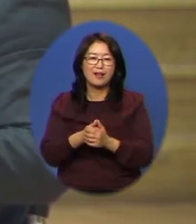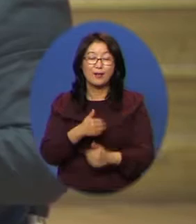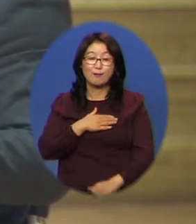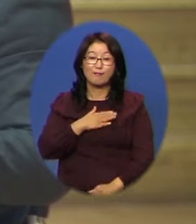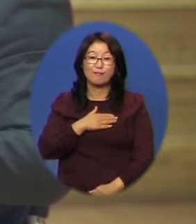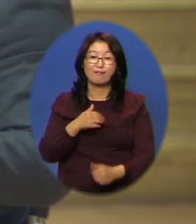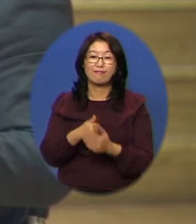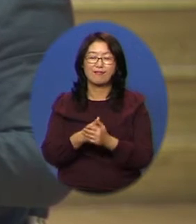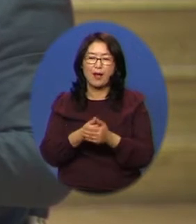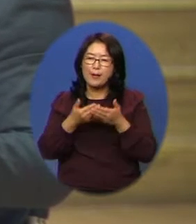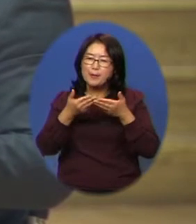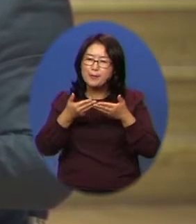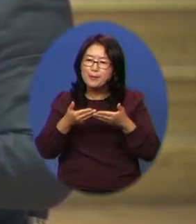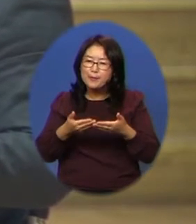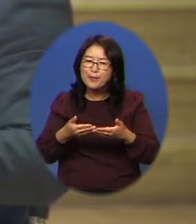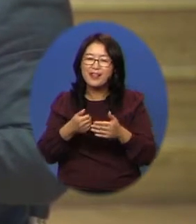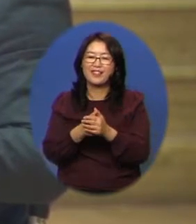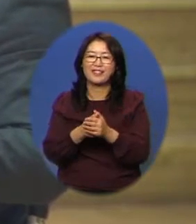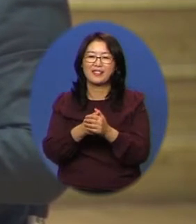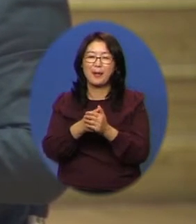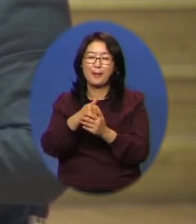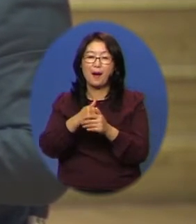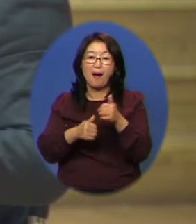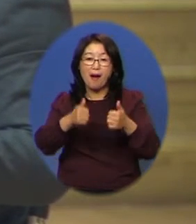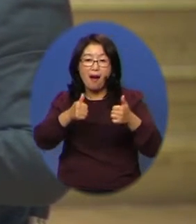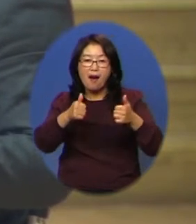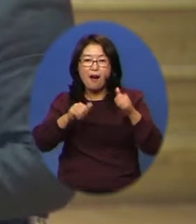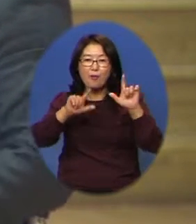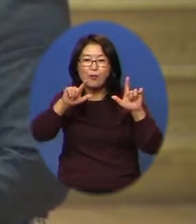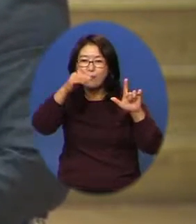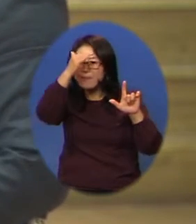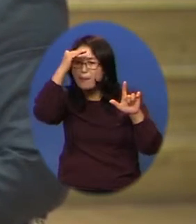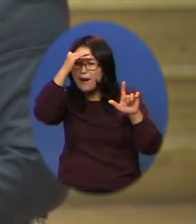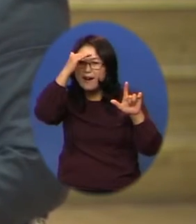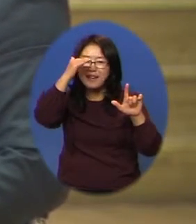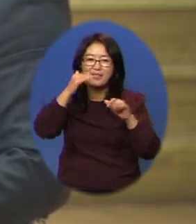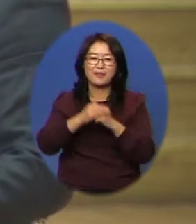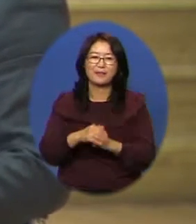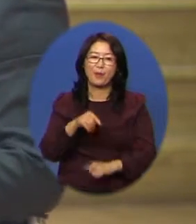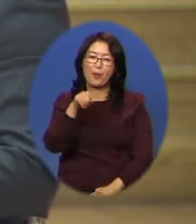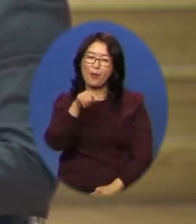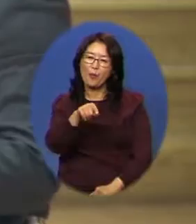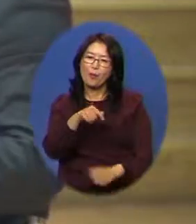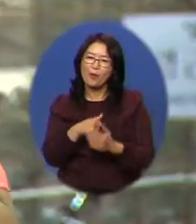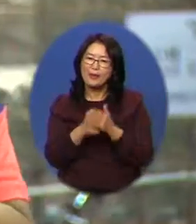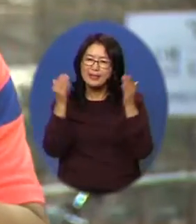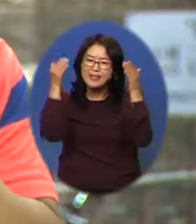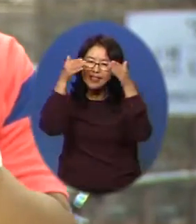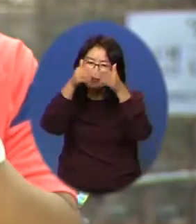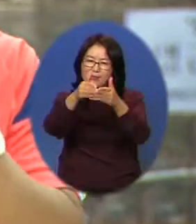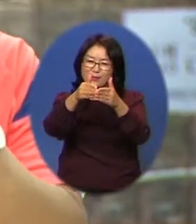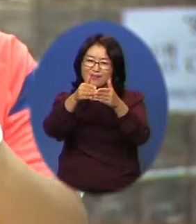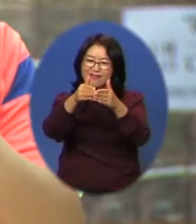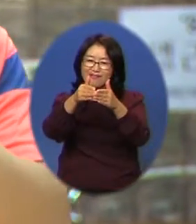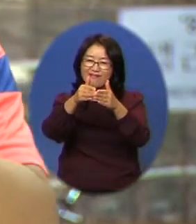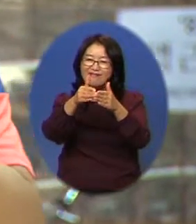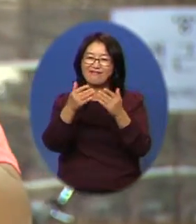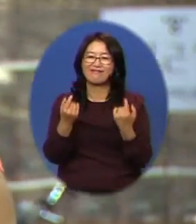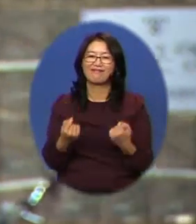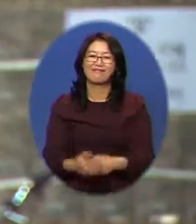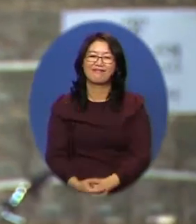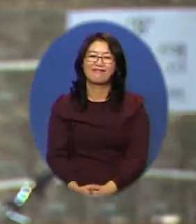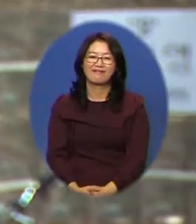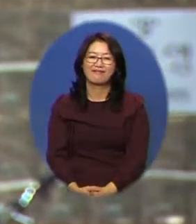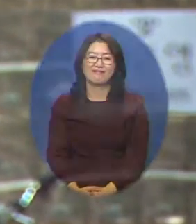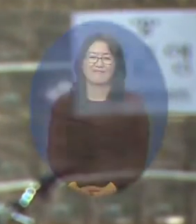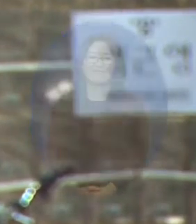가운데서 경기를 함께 참관하였는데요. 이번 경기는 더욱더 집중이 되는 것 같았습니다. 골볼